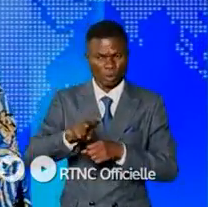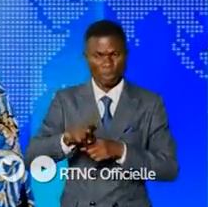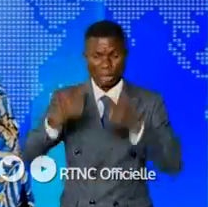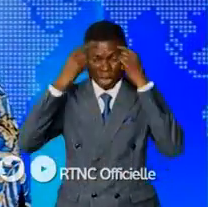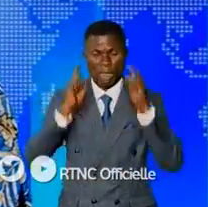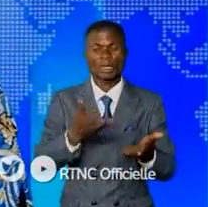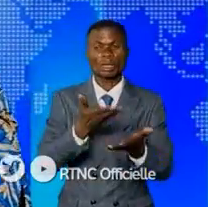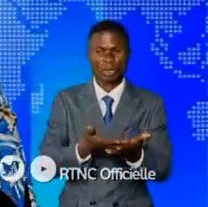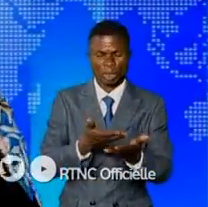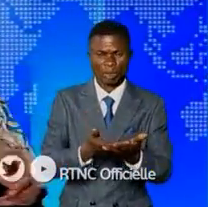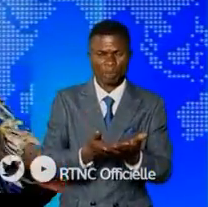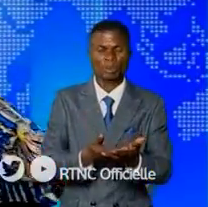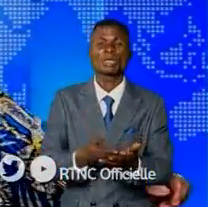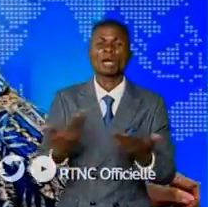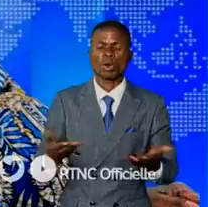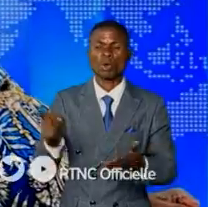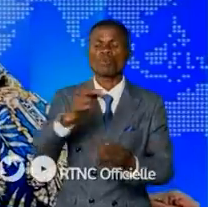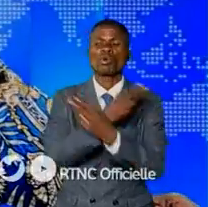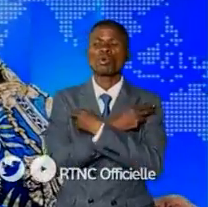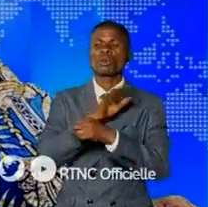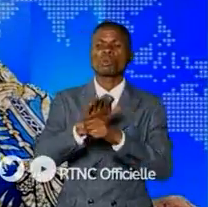coronavirus COVID-19 à laquelle ont pris part